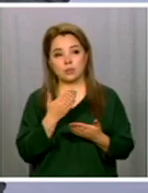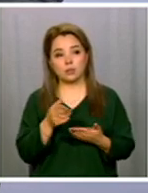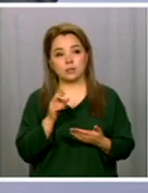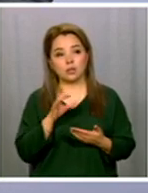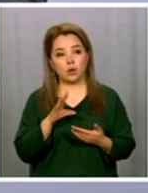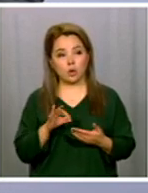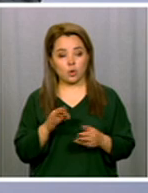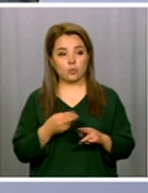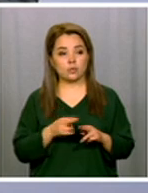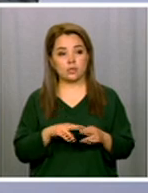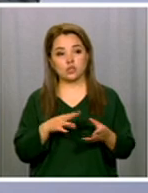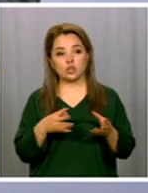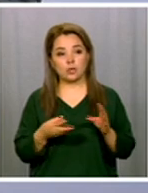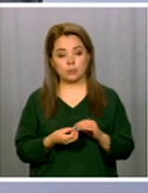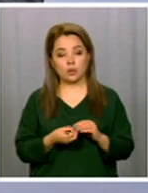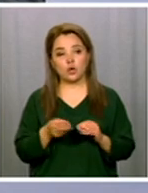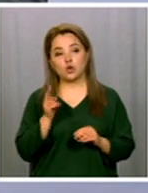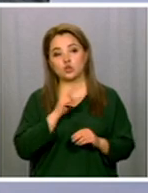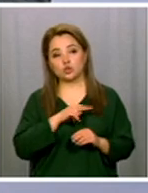жалпы